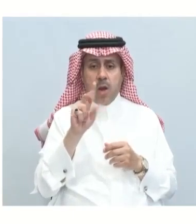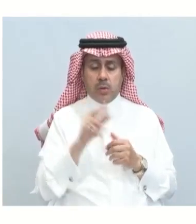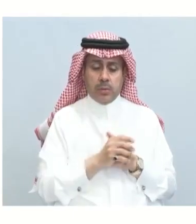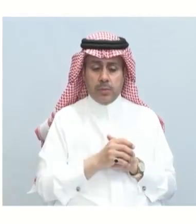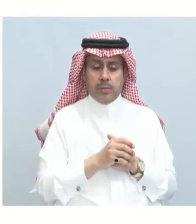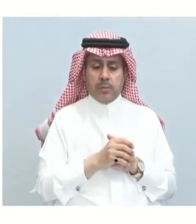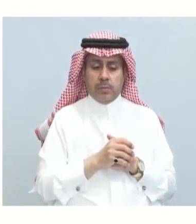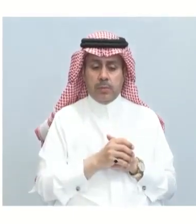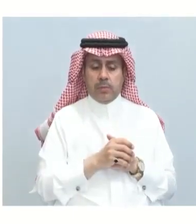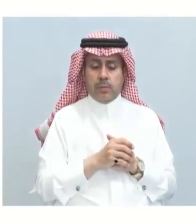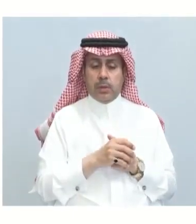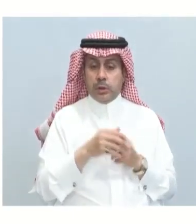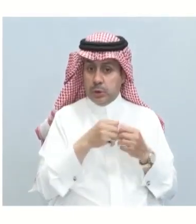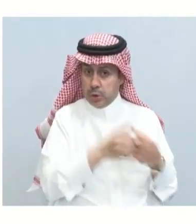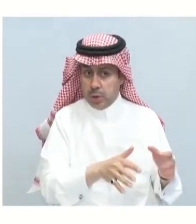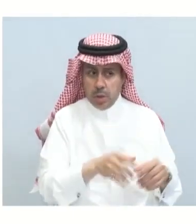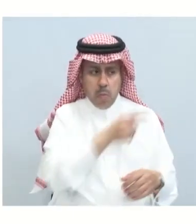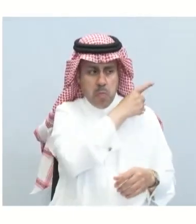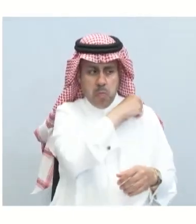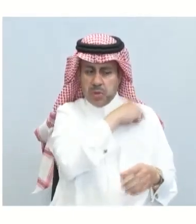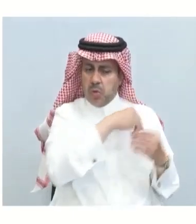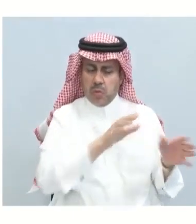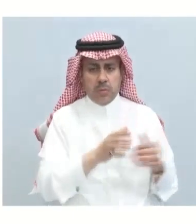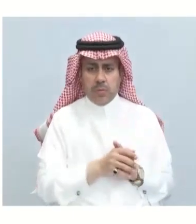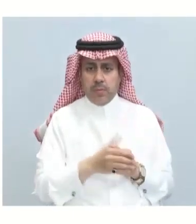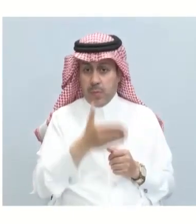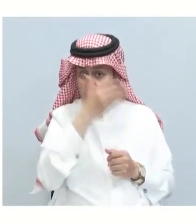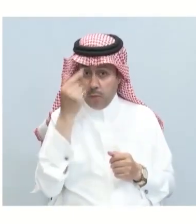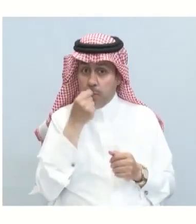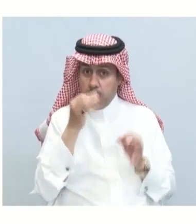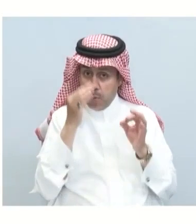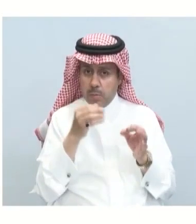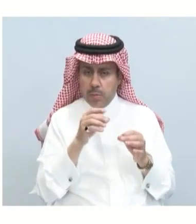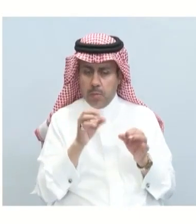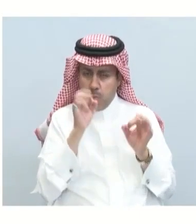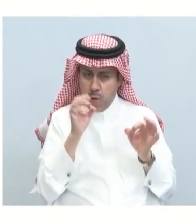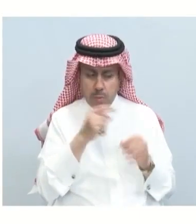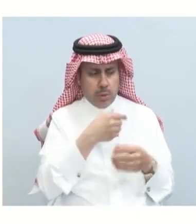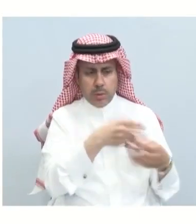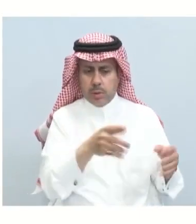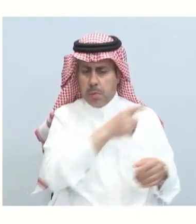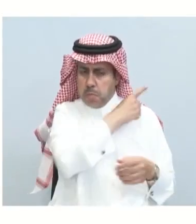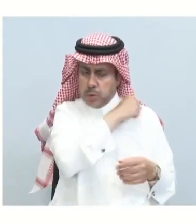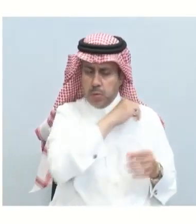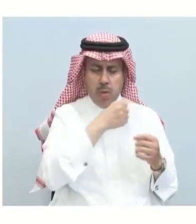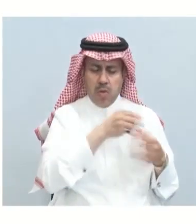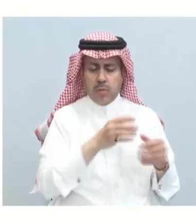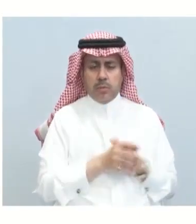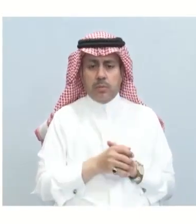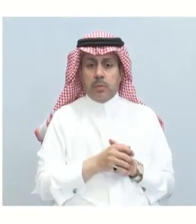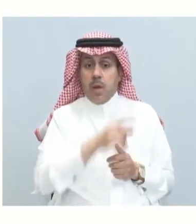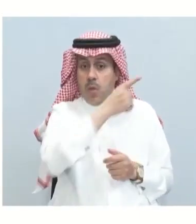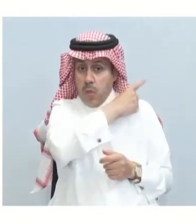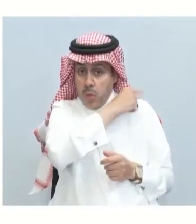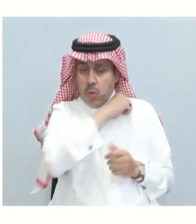عقلها ترك المعاصي والذنوب نعم ترك المعاصي والذنوب لماذا لان المعاصي في حقيقه الامر